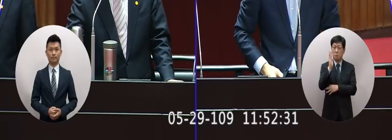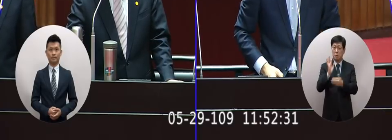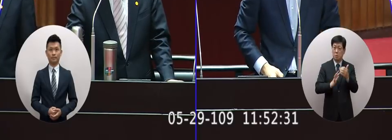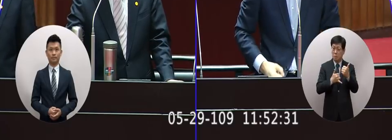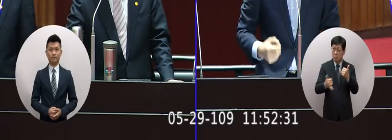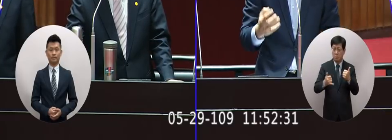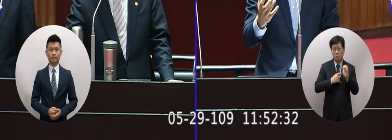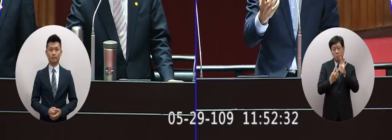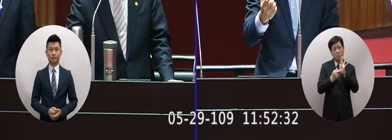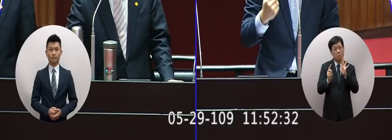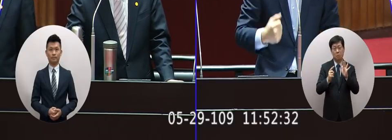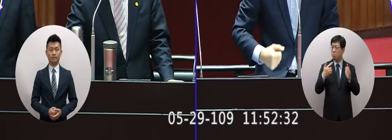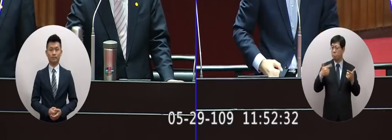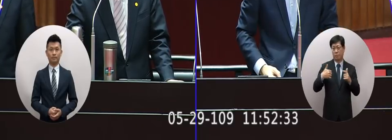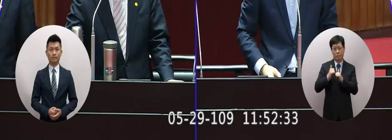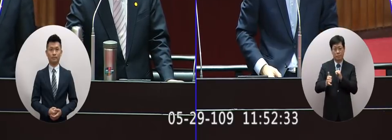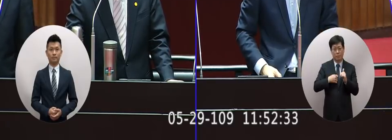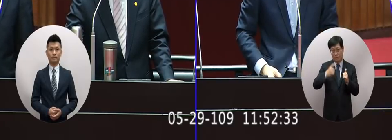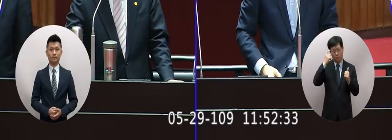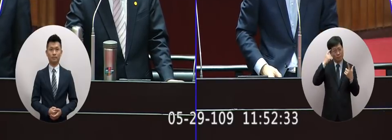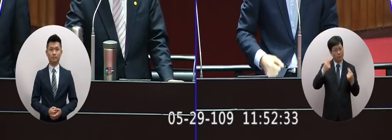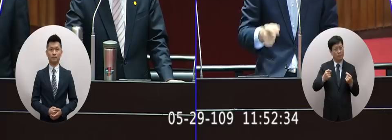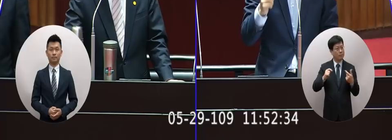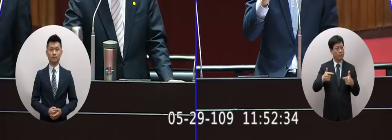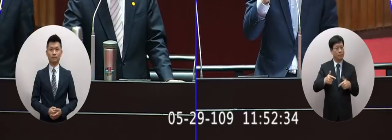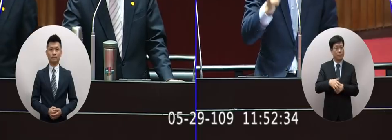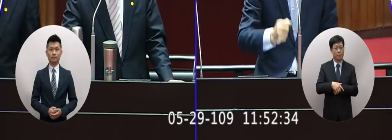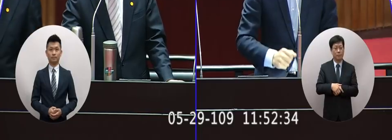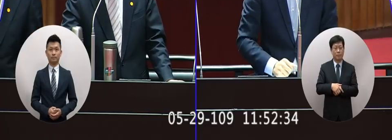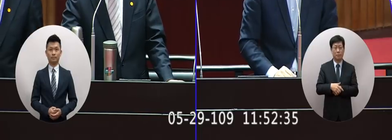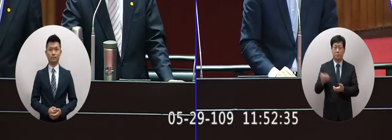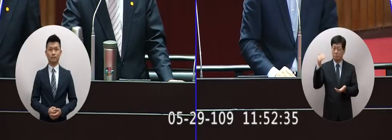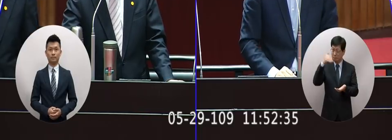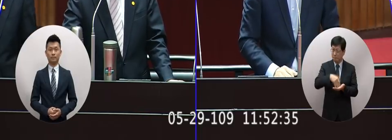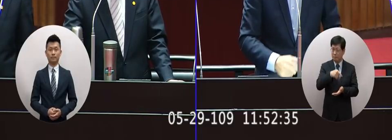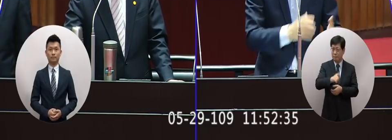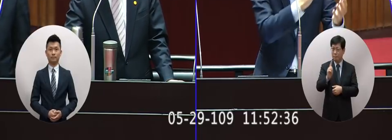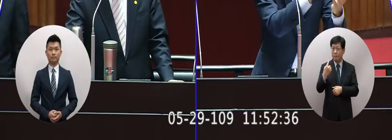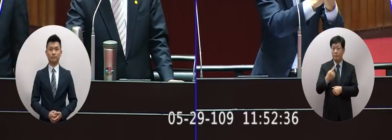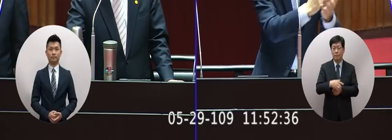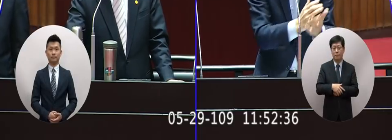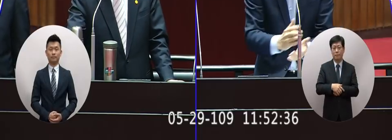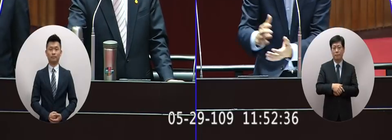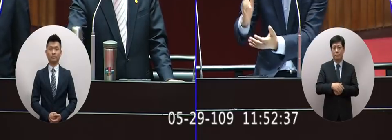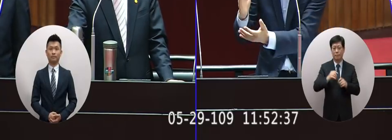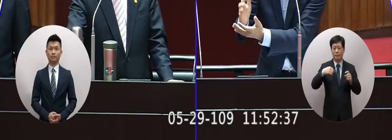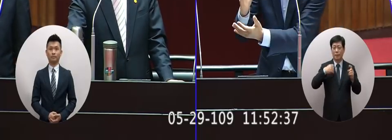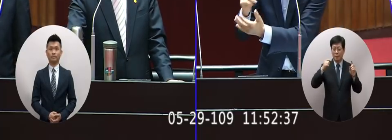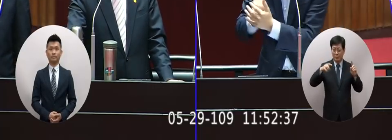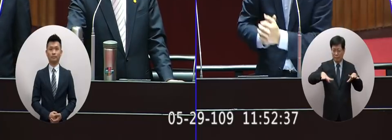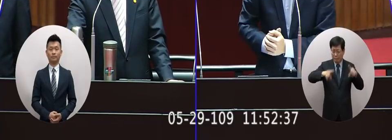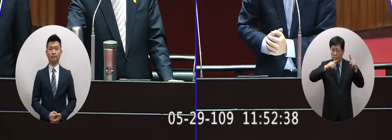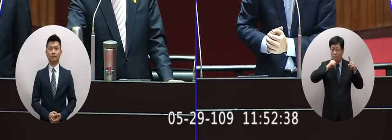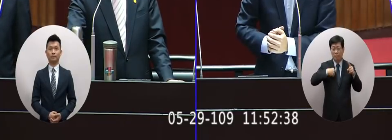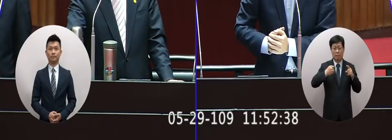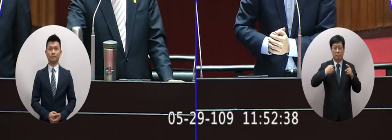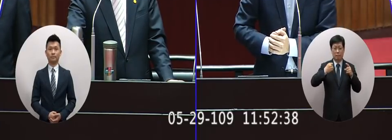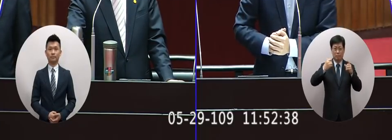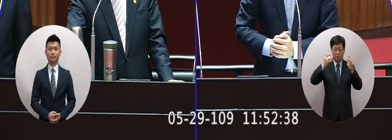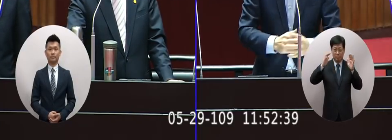的，都不是民众期待。归根究底，从春天规划到现在夏